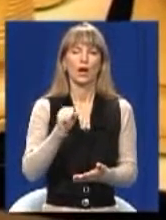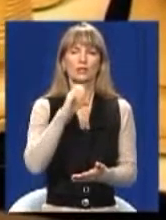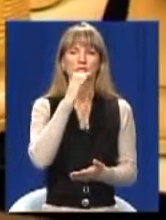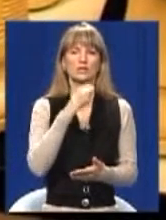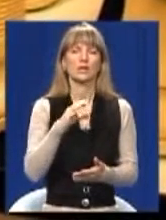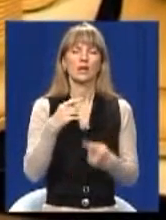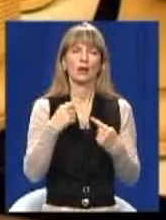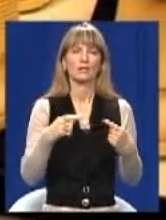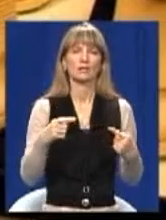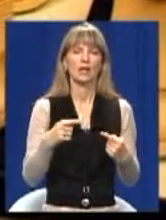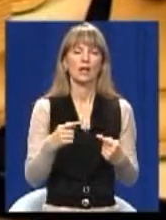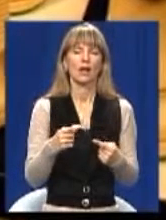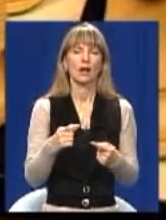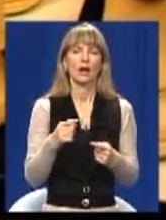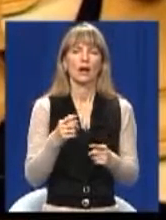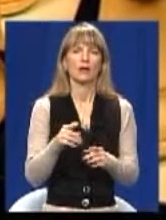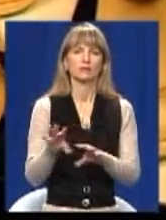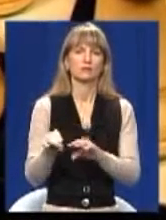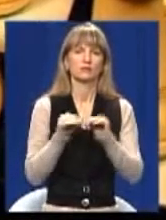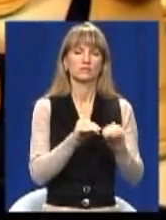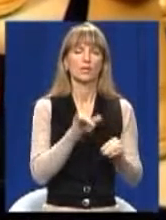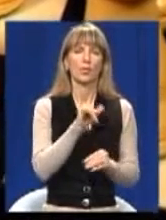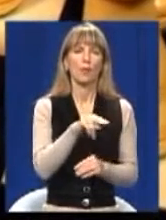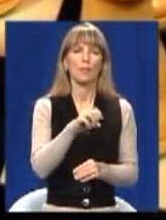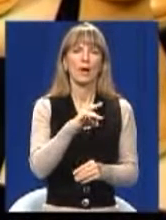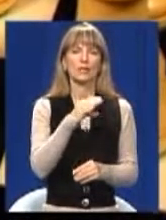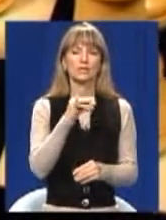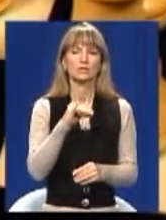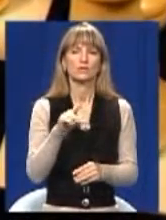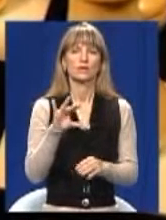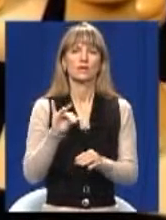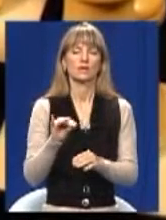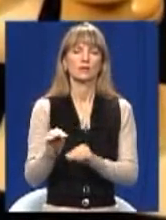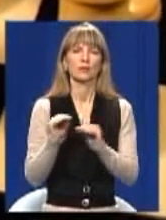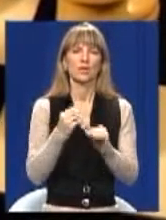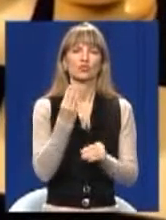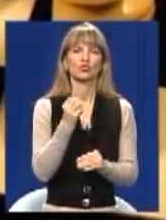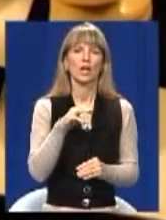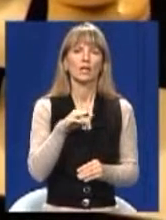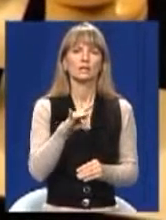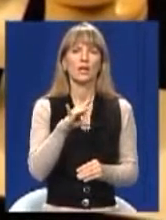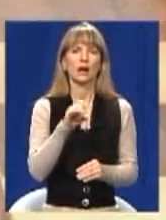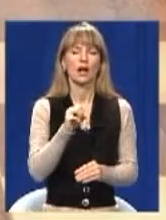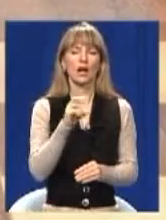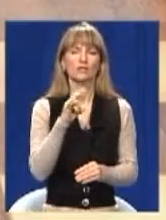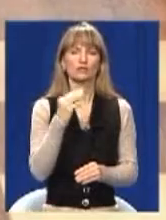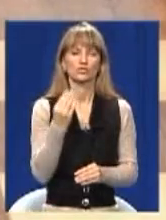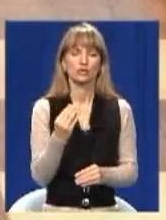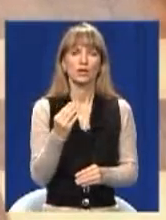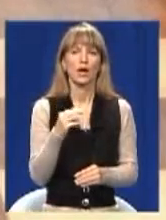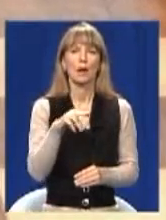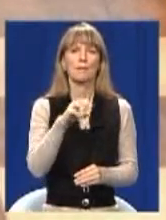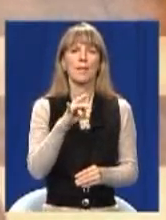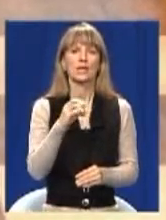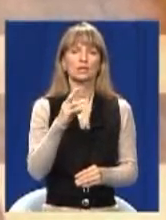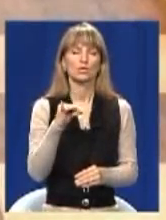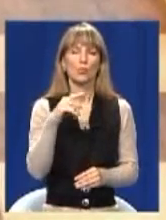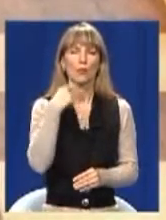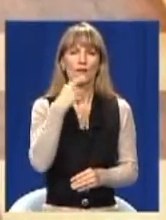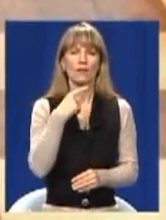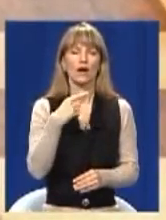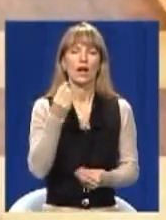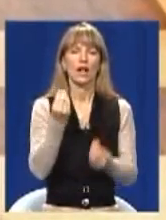столітті гра перейшла в Персію і була прийменована в шатранж. Саме від перської мови відбулася назва шахи. Гравці говорили «шах»,